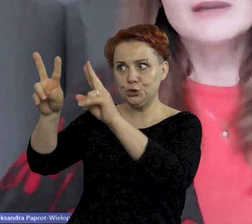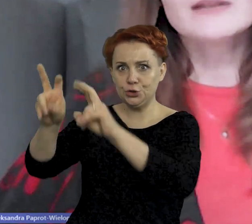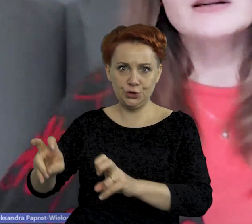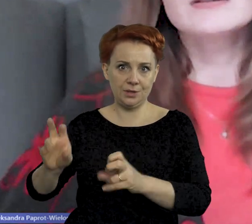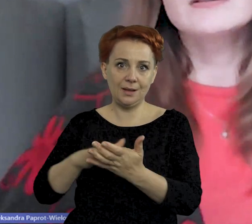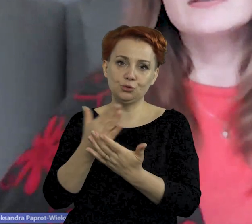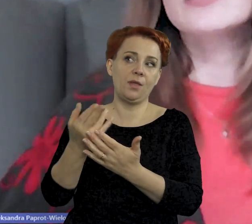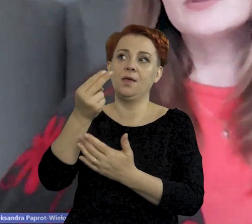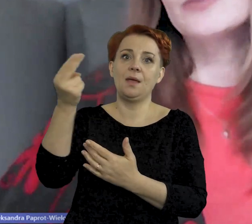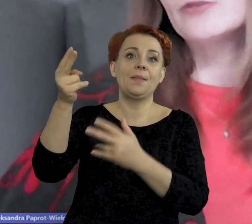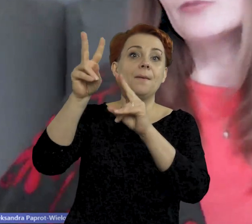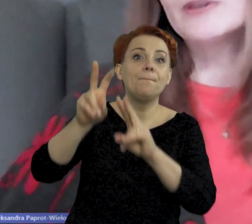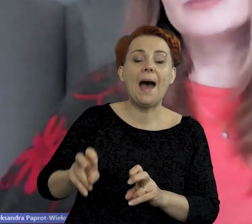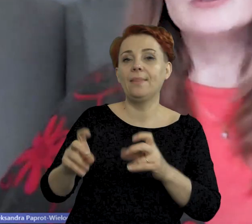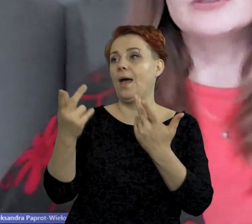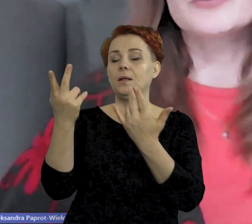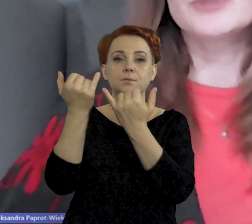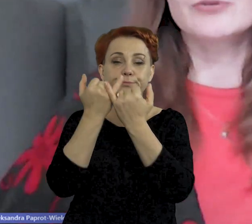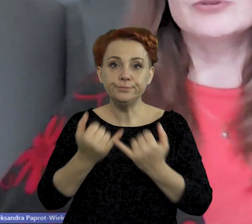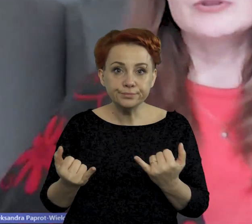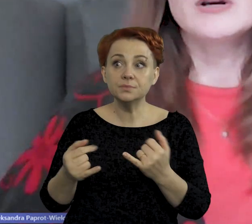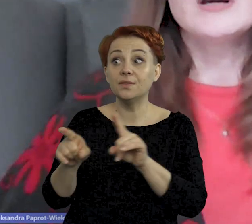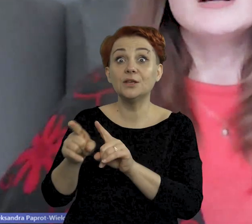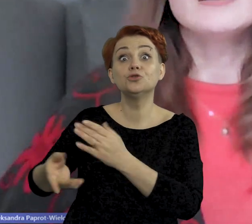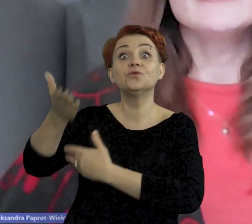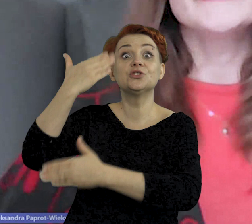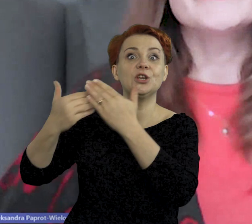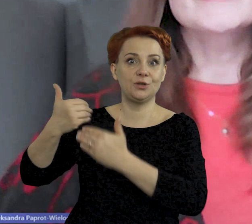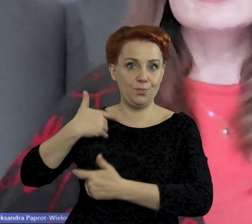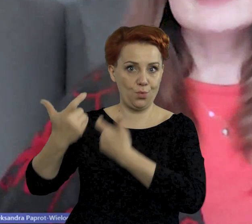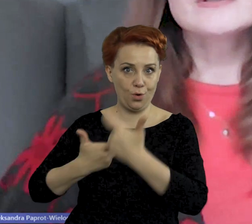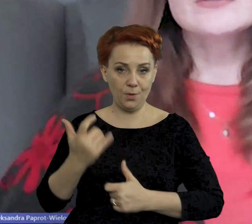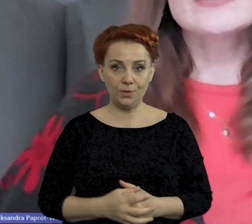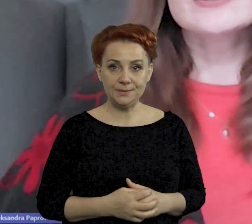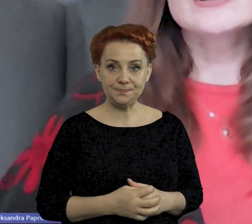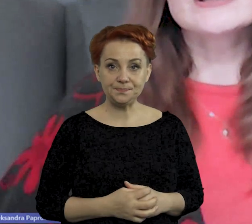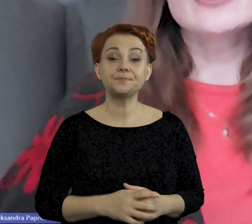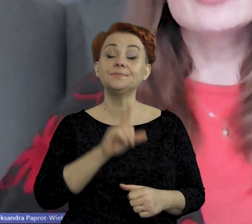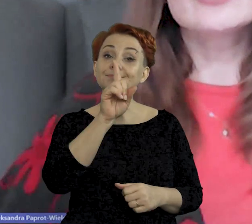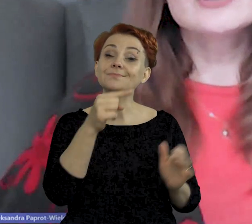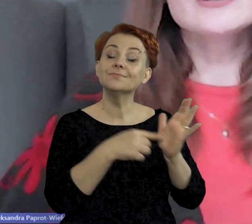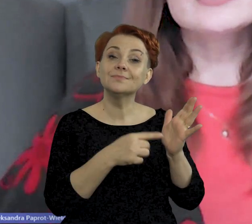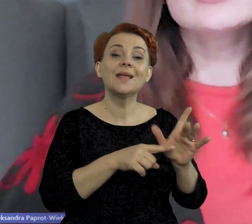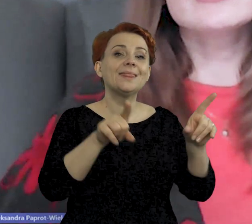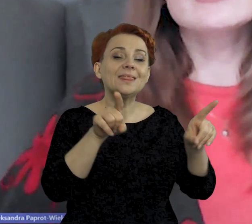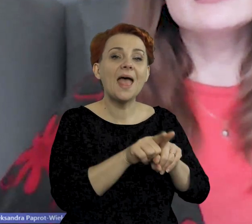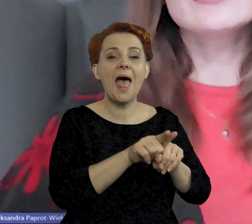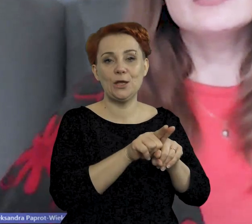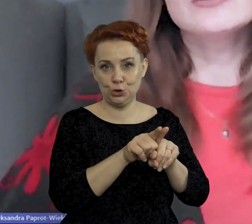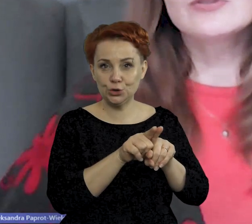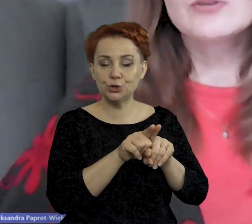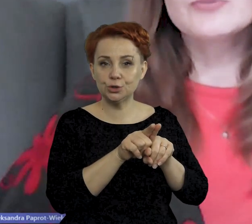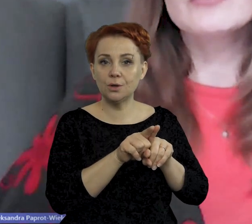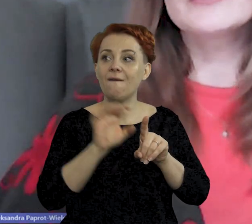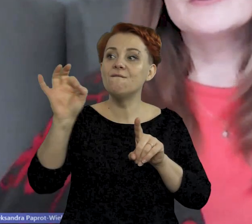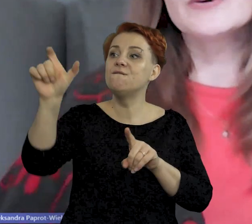o tematach, które podejmowane były też w przeszłości. Z drugiej strony to też takie odnoszenie się do